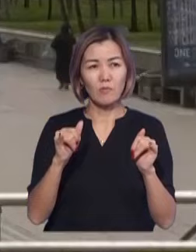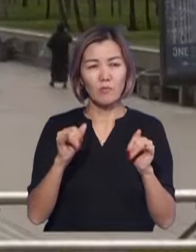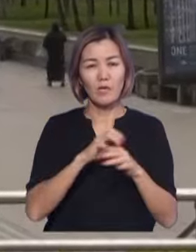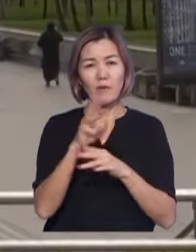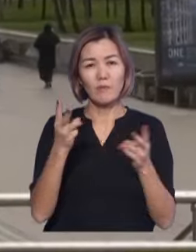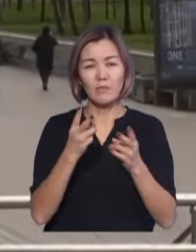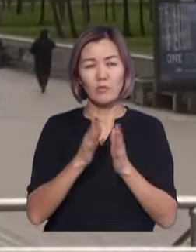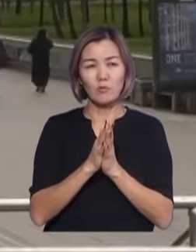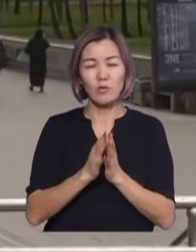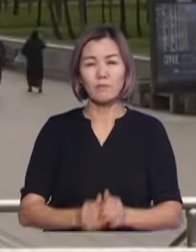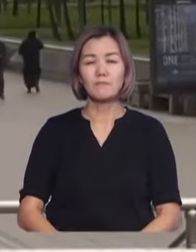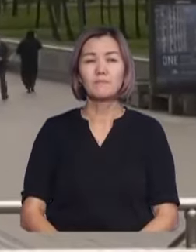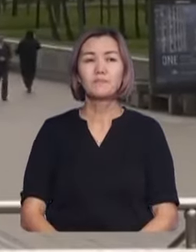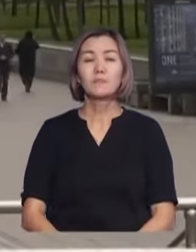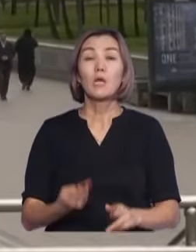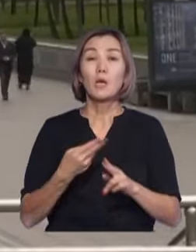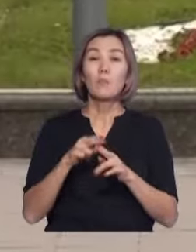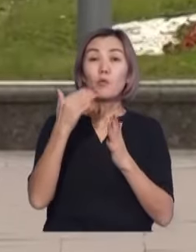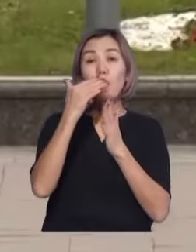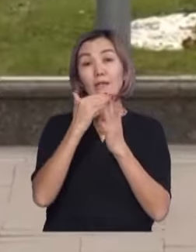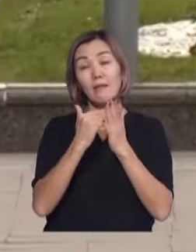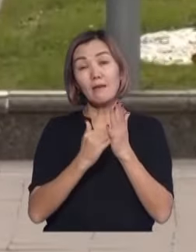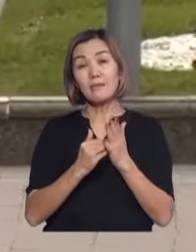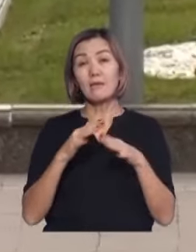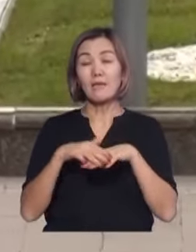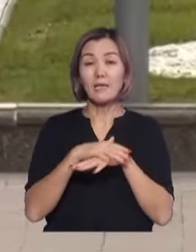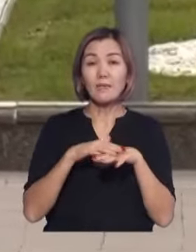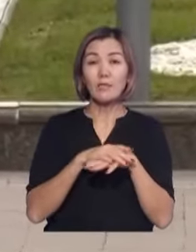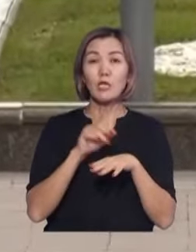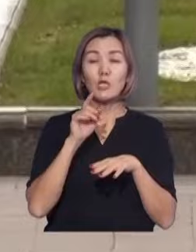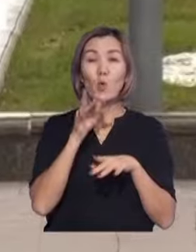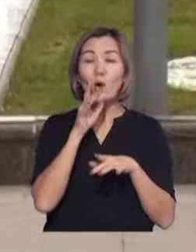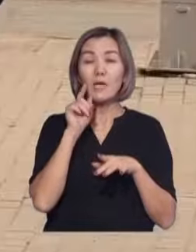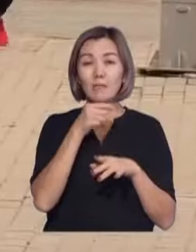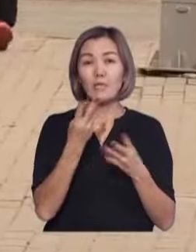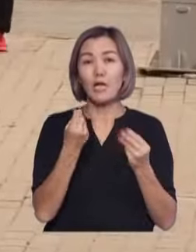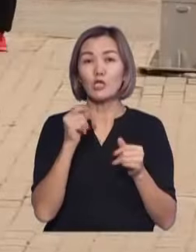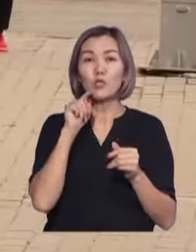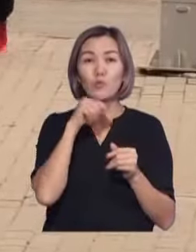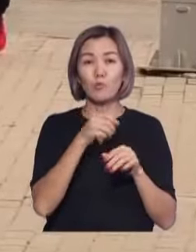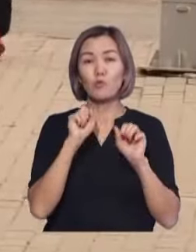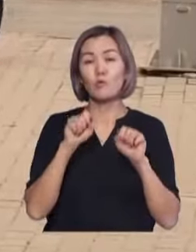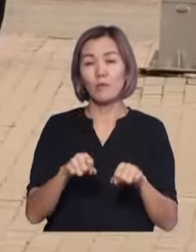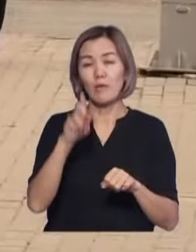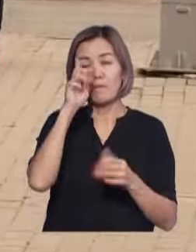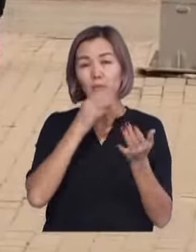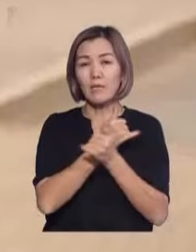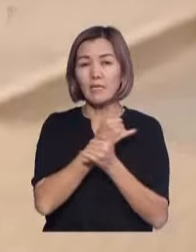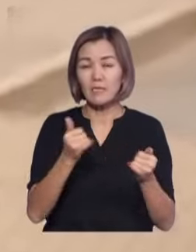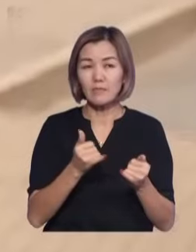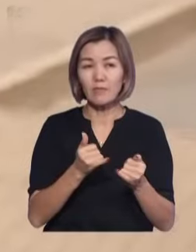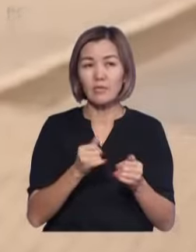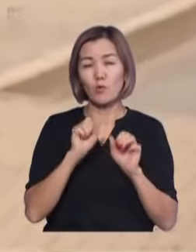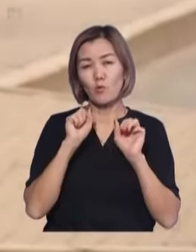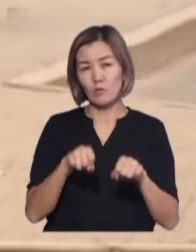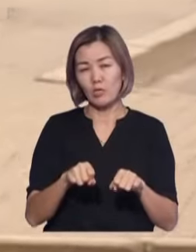сұраймыз. Жалпы, бұл аталған мәселелер азаматтар мен ел тұрғындарының уақыты мен қаржысын үнемдеуге мемлекеттік қызметтердің қол